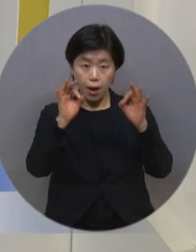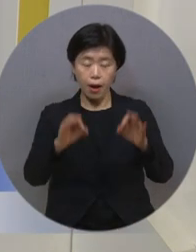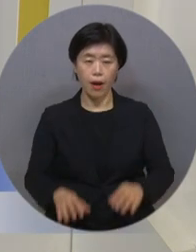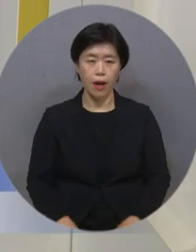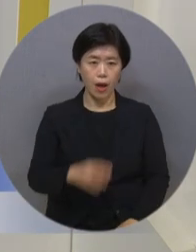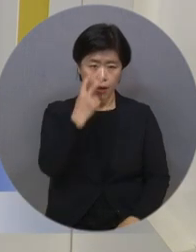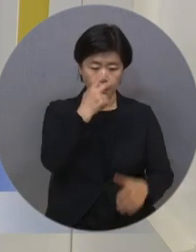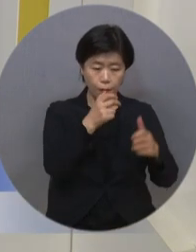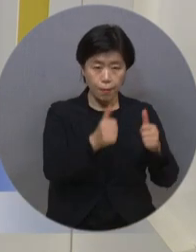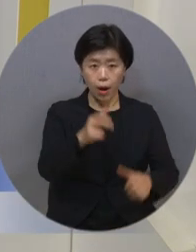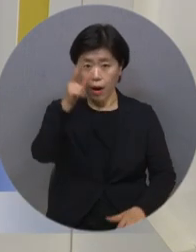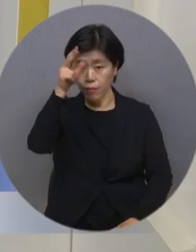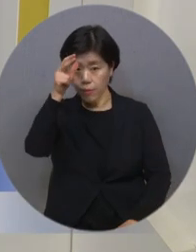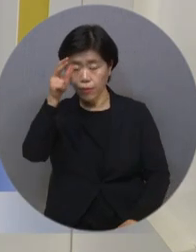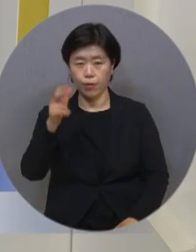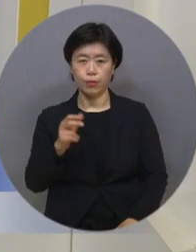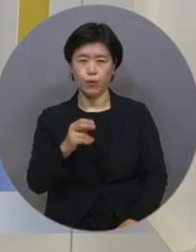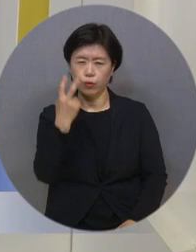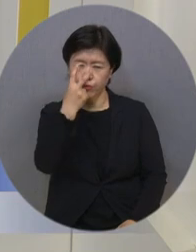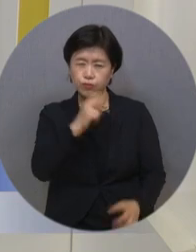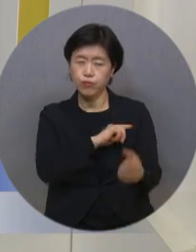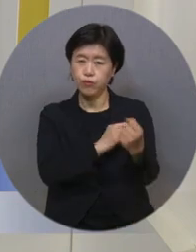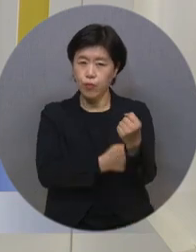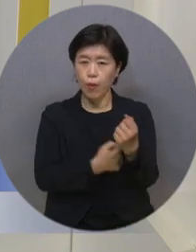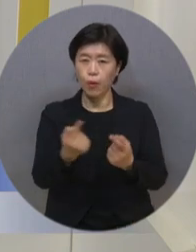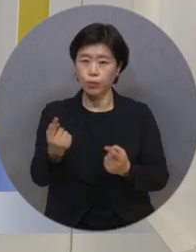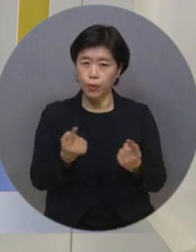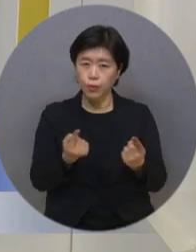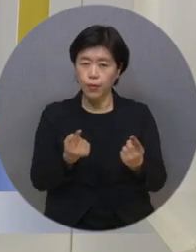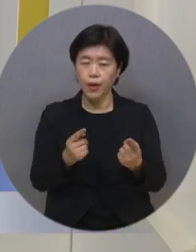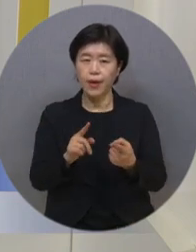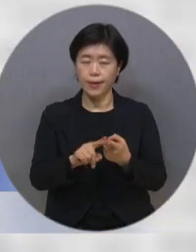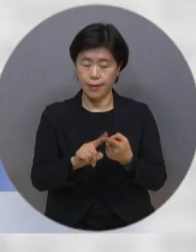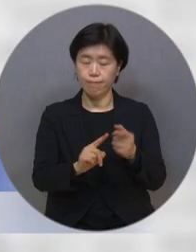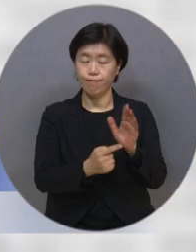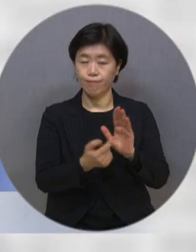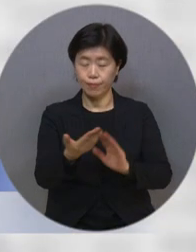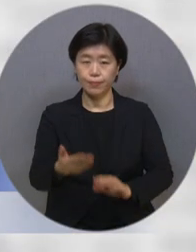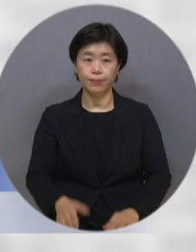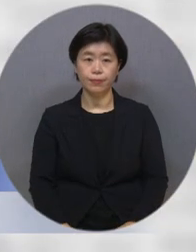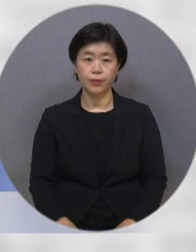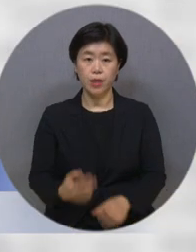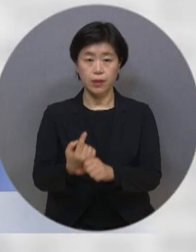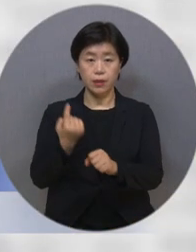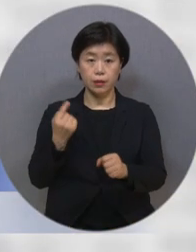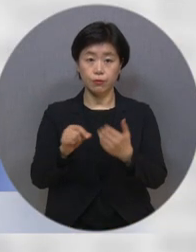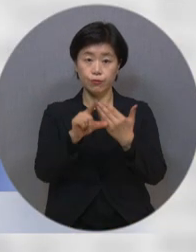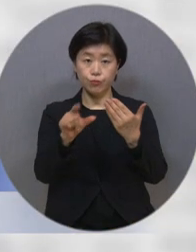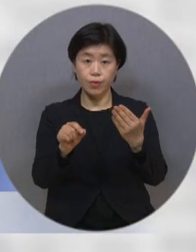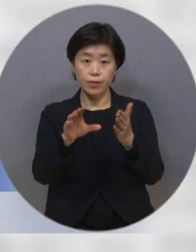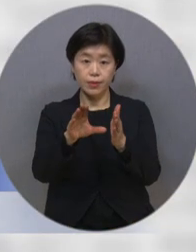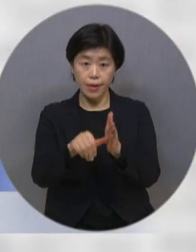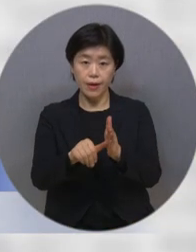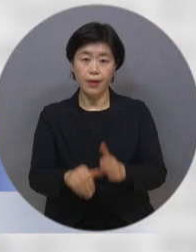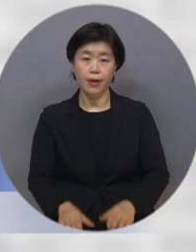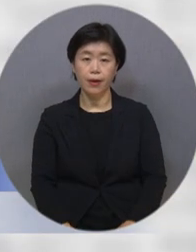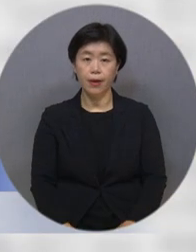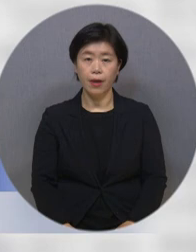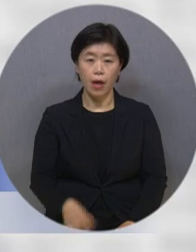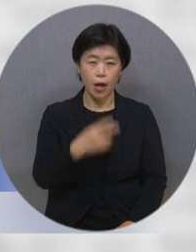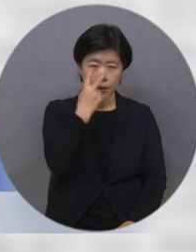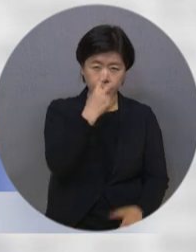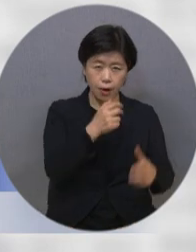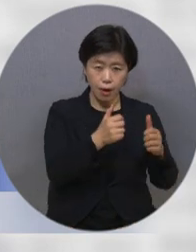검경수사건 조정에 따른 고발인 이의신청권에 관한 뉴스입니다 지난해 9월 야당 주도하에